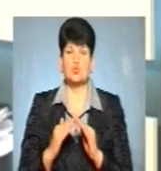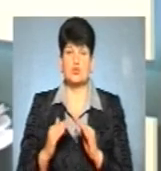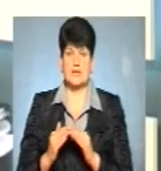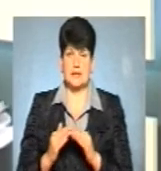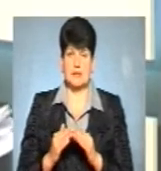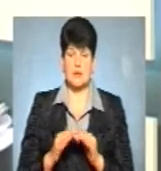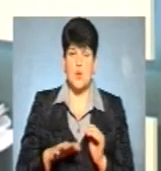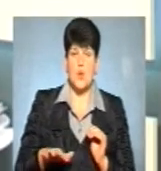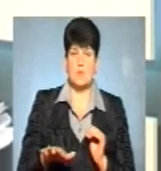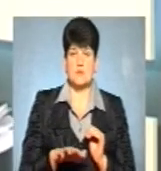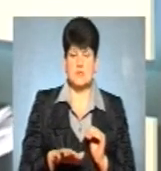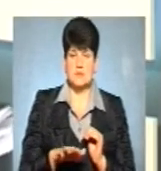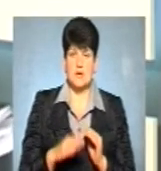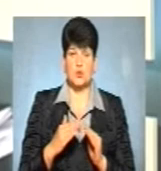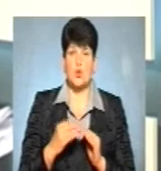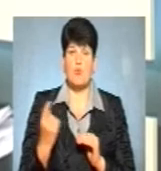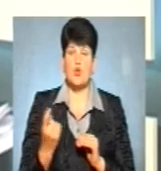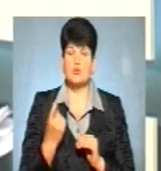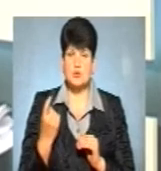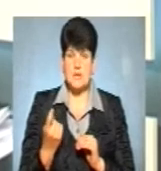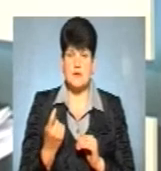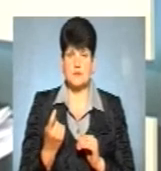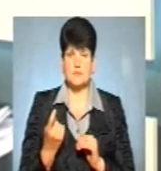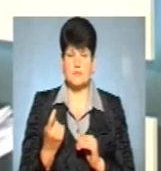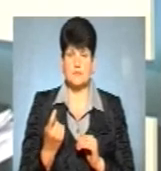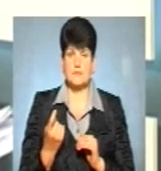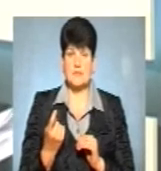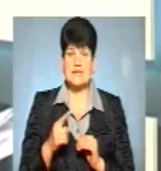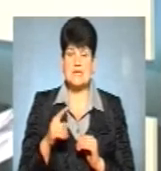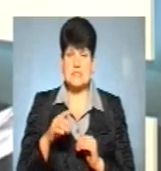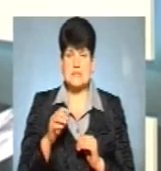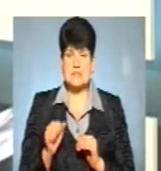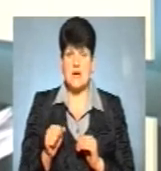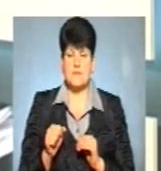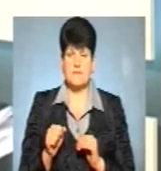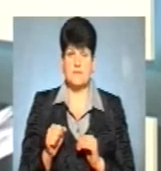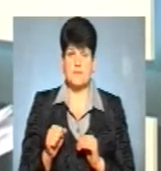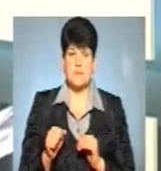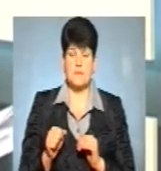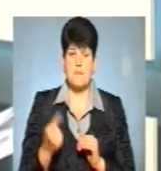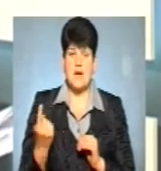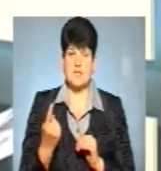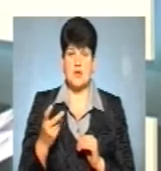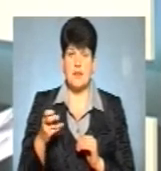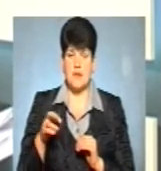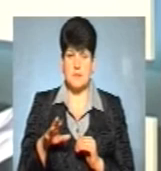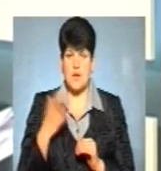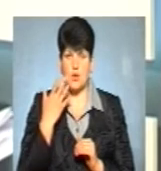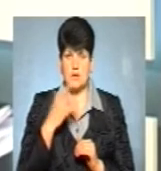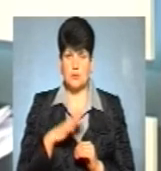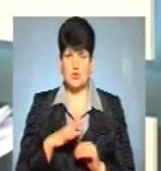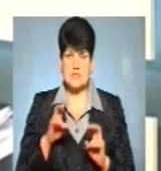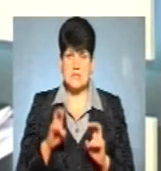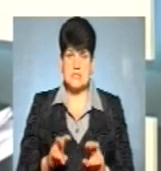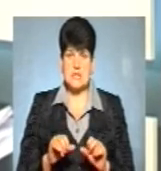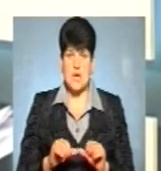кожне обійстя, кожне домогосподарство, за 1 липня, коли відбулося засідання